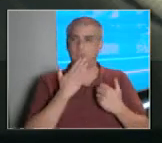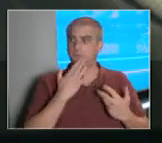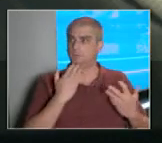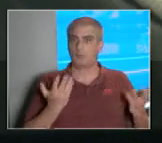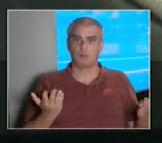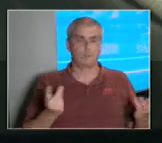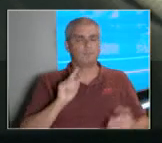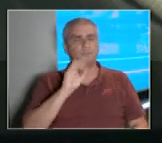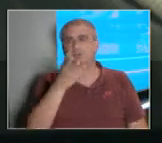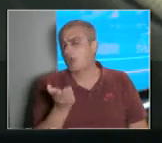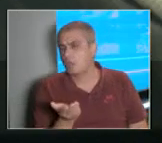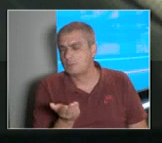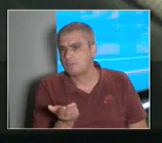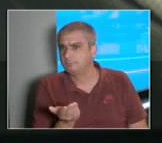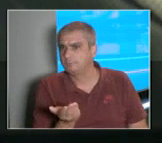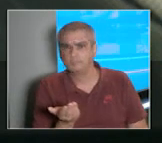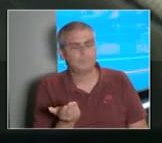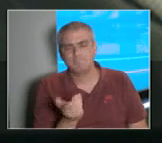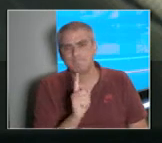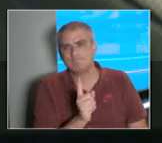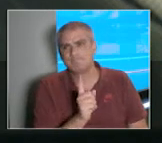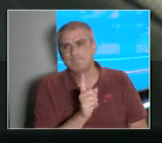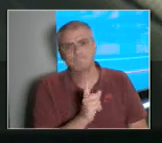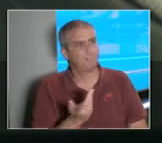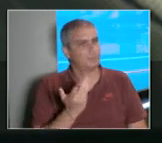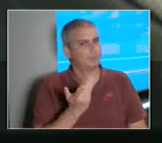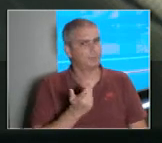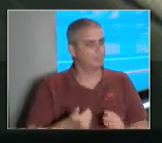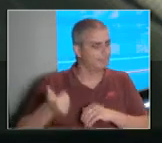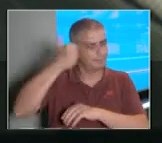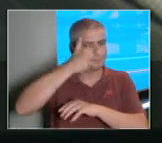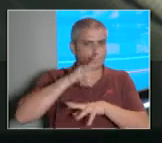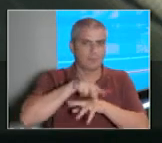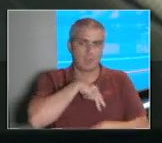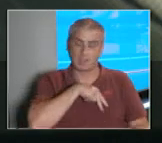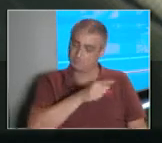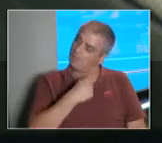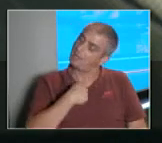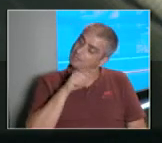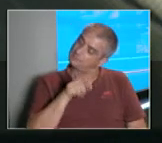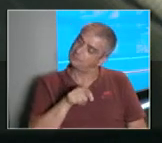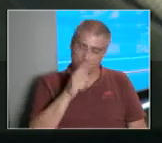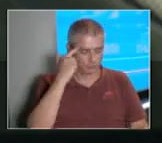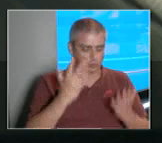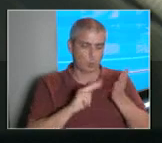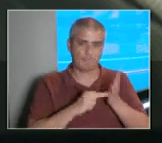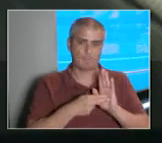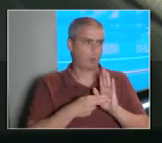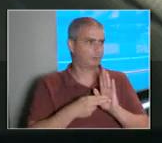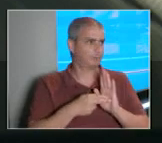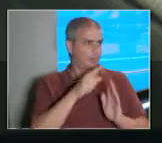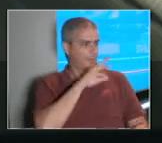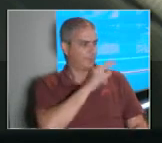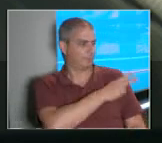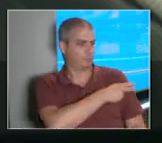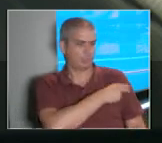מי שולח אותם באופן כזה? מי זה מלמעלה מנהל את זה כך? אני גם בזרו השיקולים פוליטיים. אתה מדבר